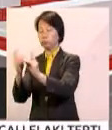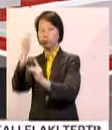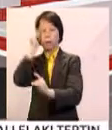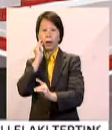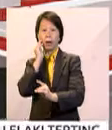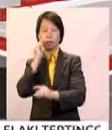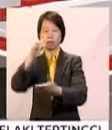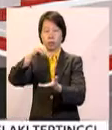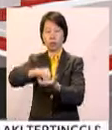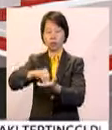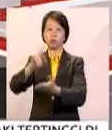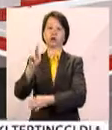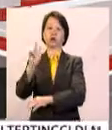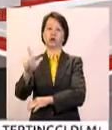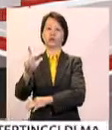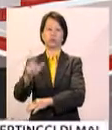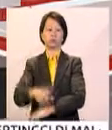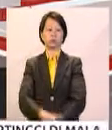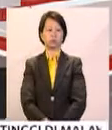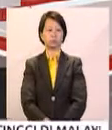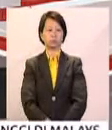Negara.